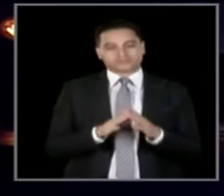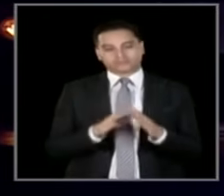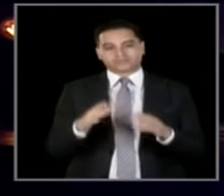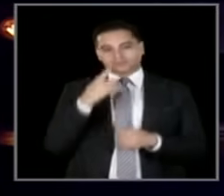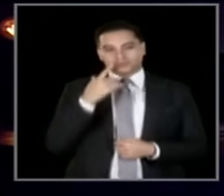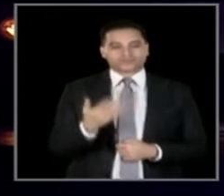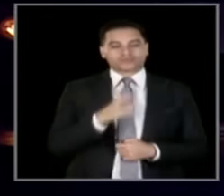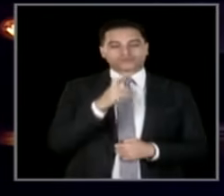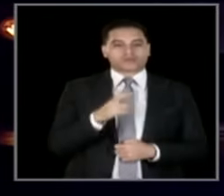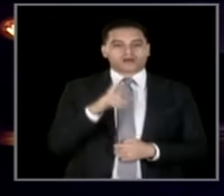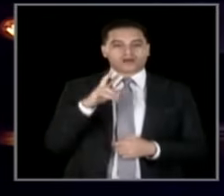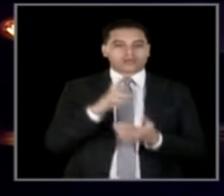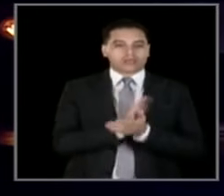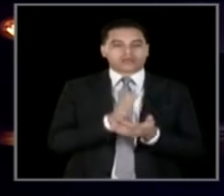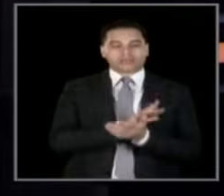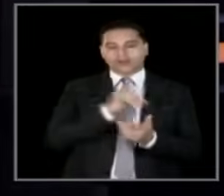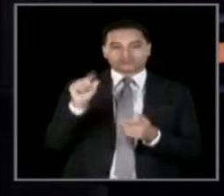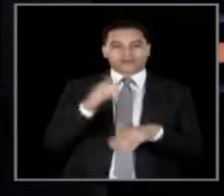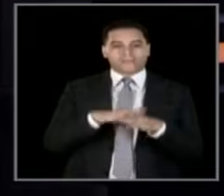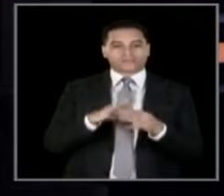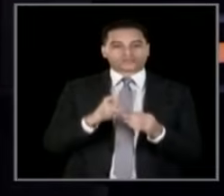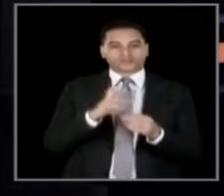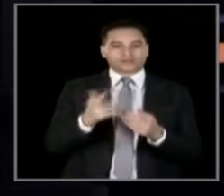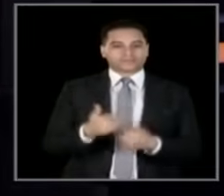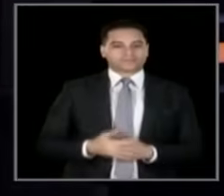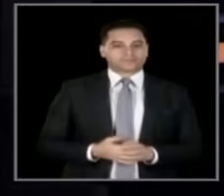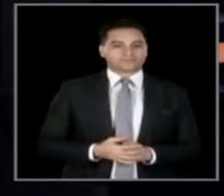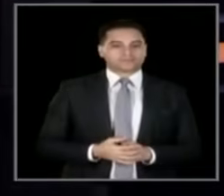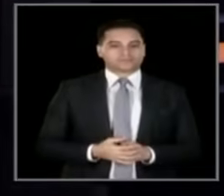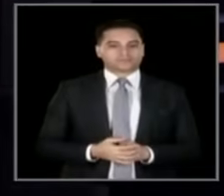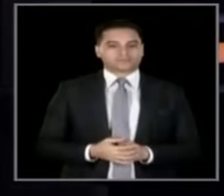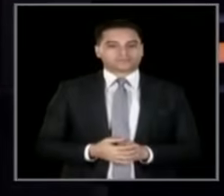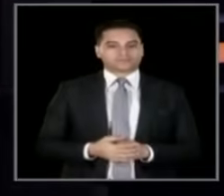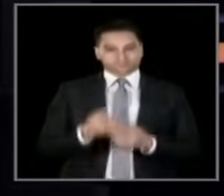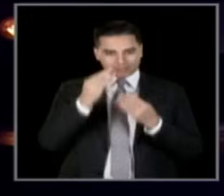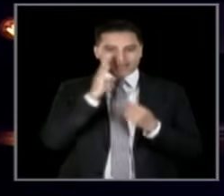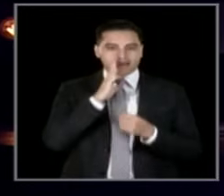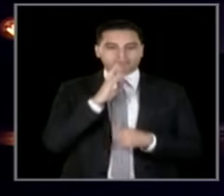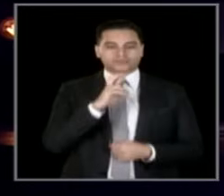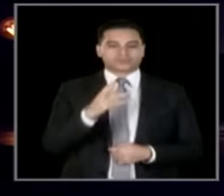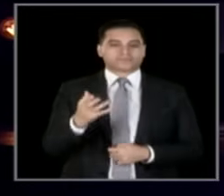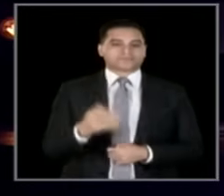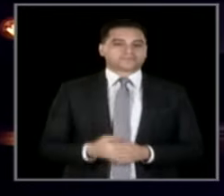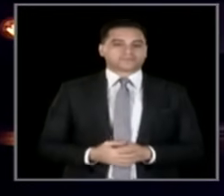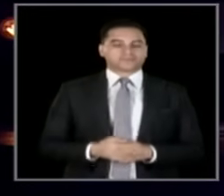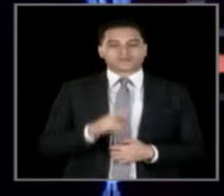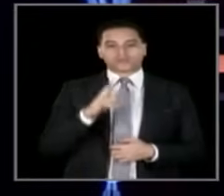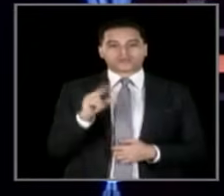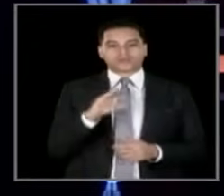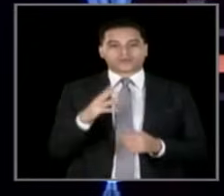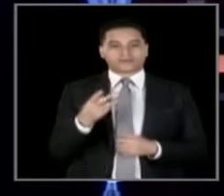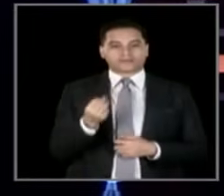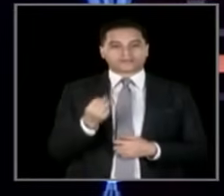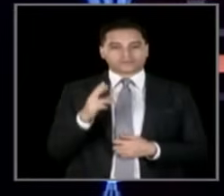سويتش مدرسة الرفع من حقكم تختاروا موضوع السؤال تحبوا يتسألوا فيه. علم ان شاء الله. علم. سؤال ب20 نقطة ولا ب30